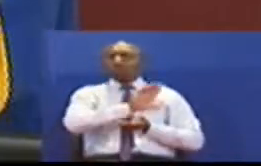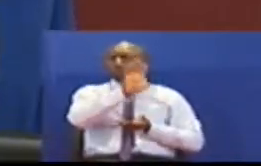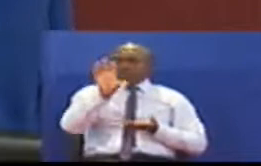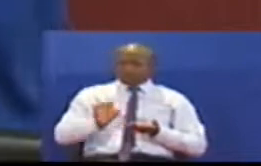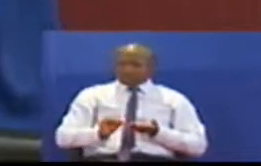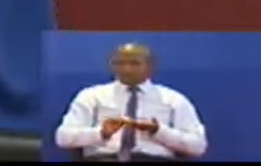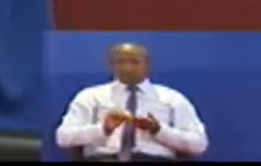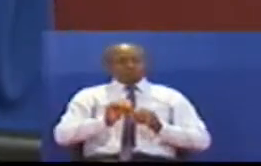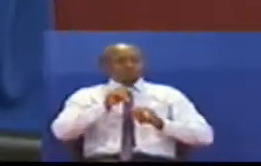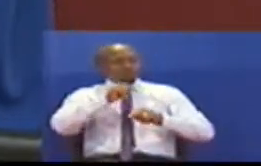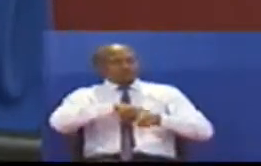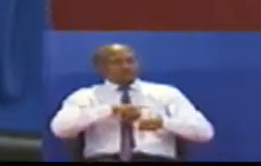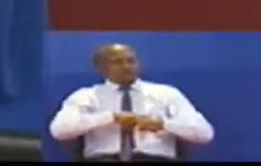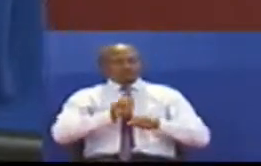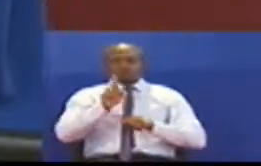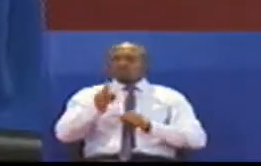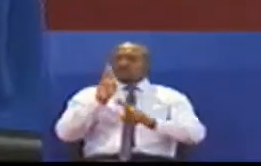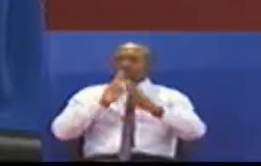waheshimiwa bunge, mnapokuwa na mjadala